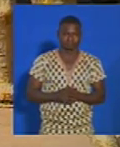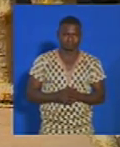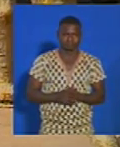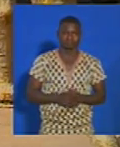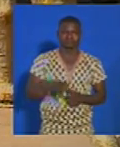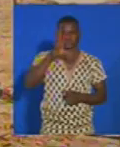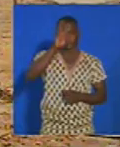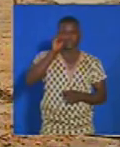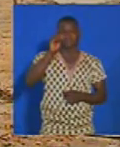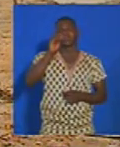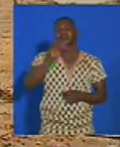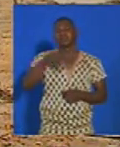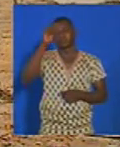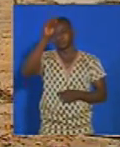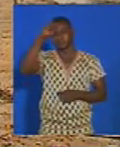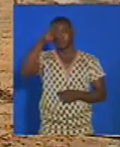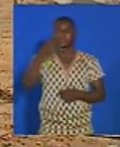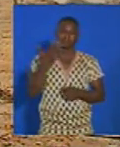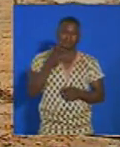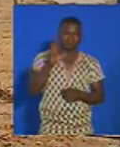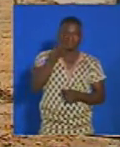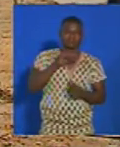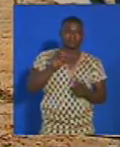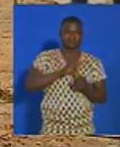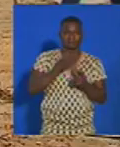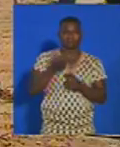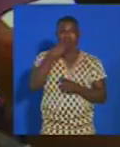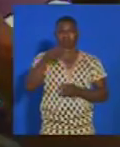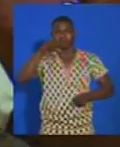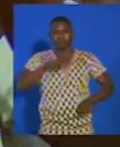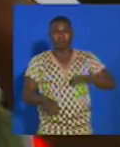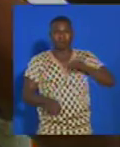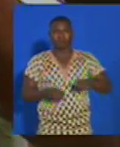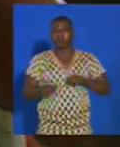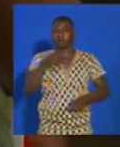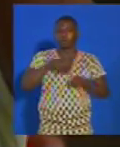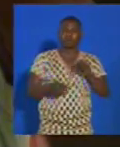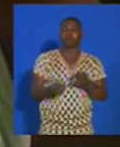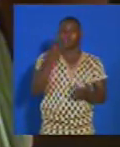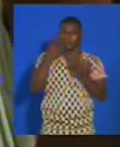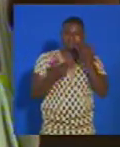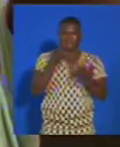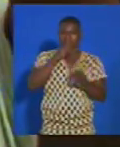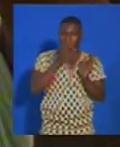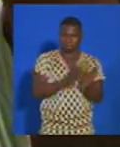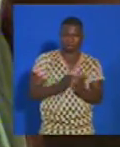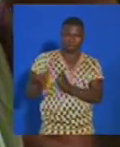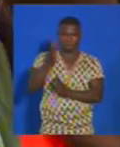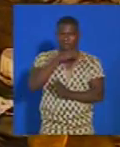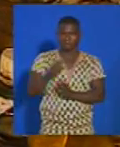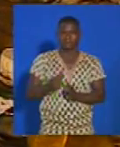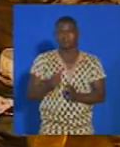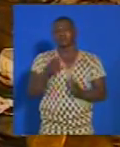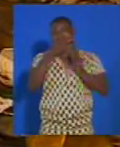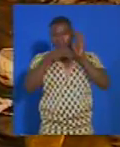50 degrés. Entre deux foyers incandescents, Salfo Dermé libère son génie. Le bronzier de Kudugu prépare ainsi Monde idéal